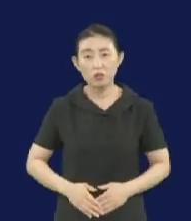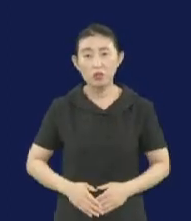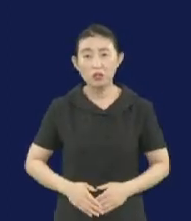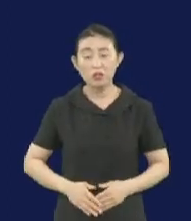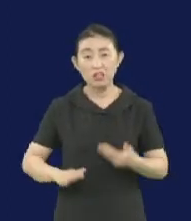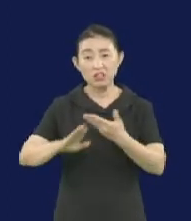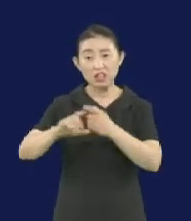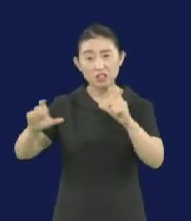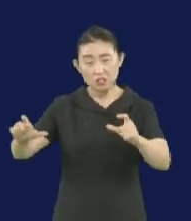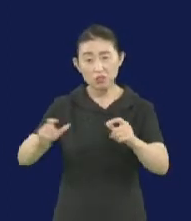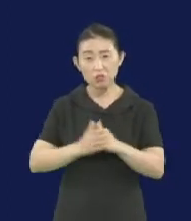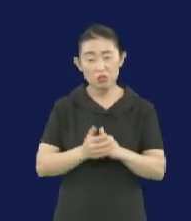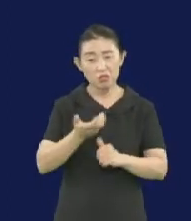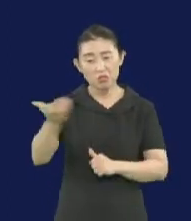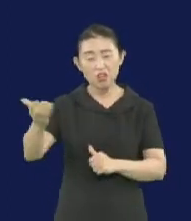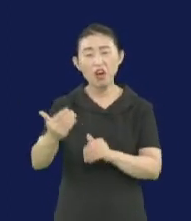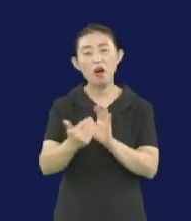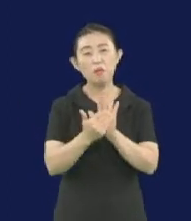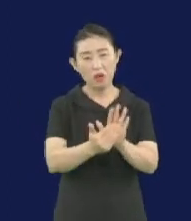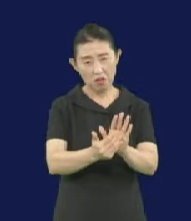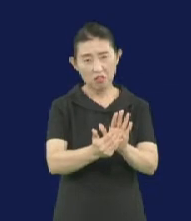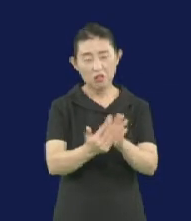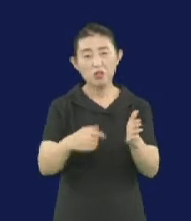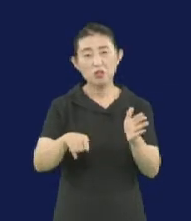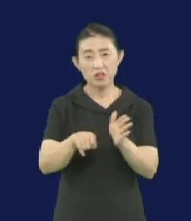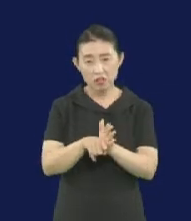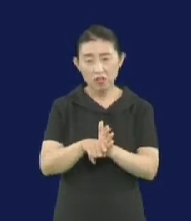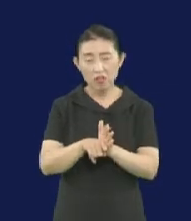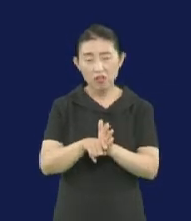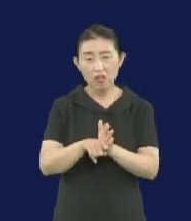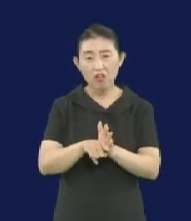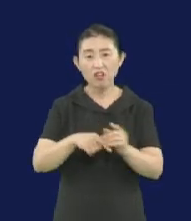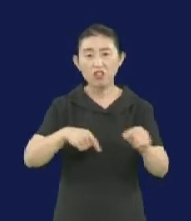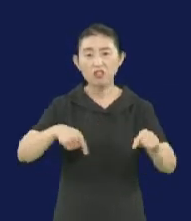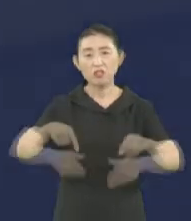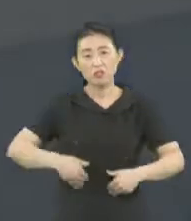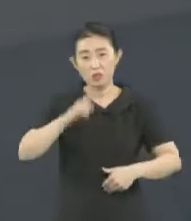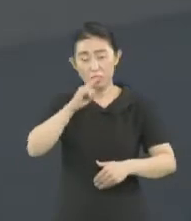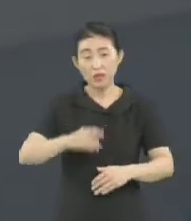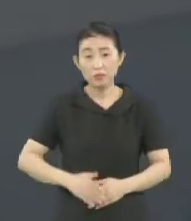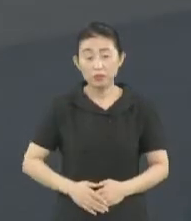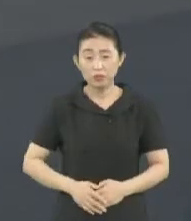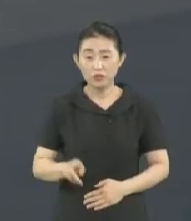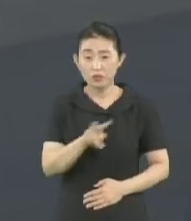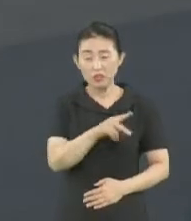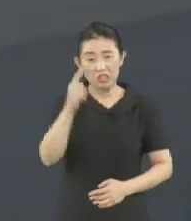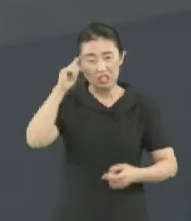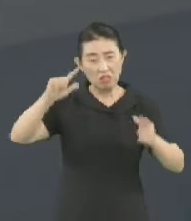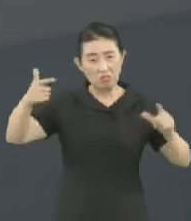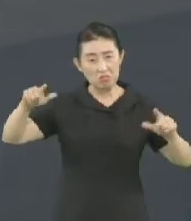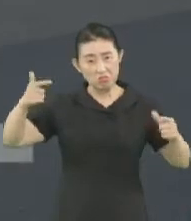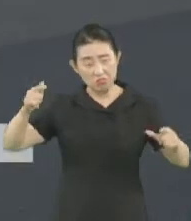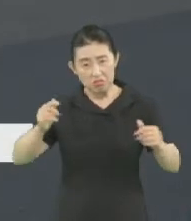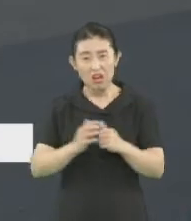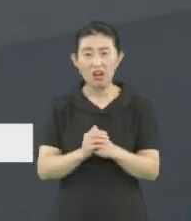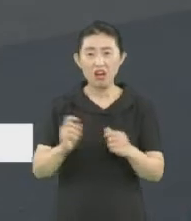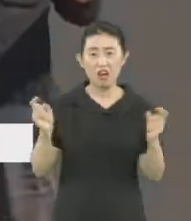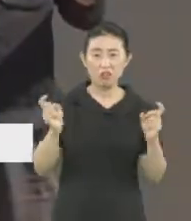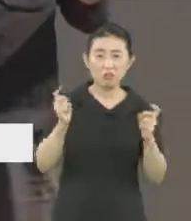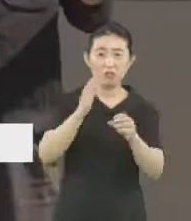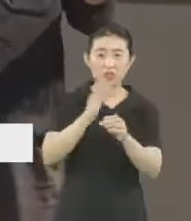타구로 전출하는 학생들의 유출을 막을 수 있는 정책이 될 수 있다고 밝혔습니다. 양측 의견 차이가 좀처럼 좁혀지지 않는